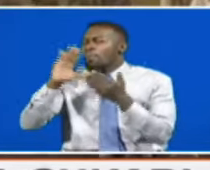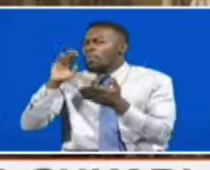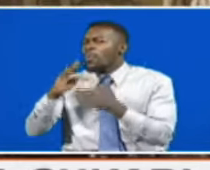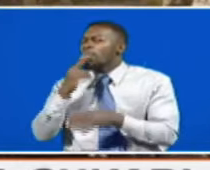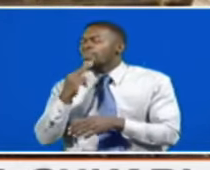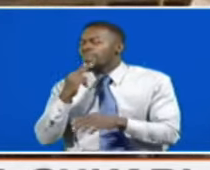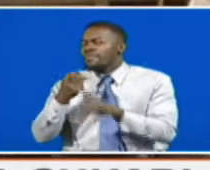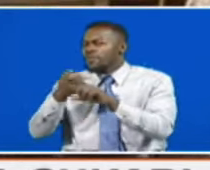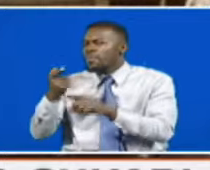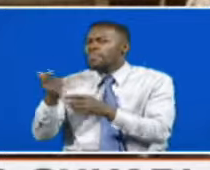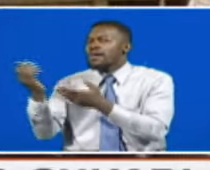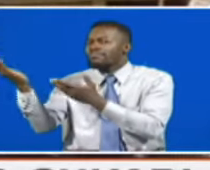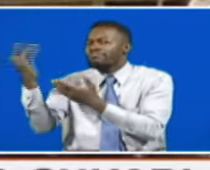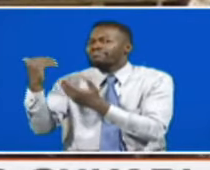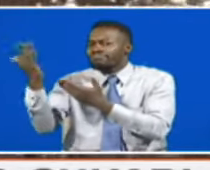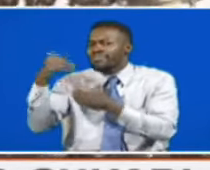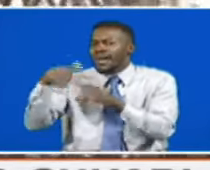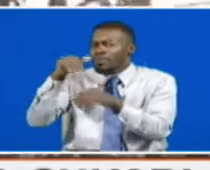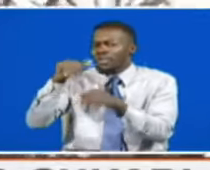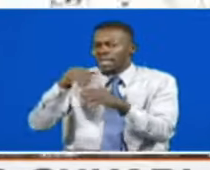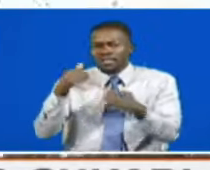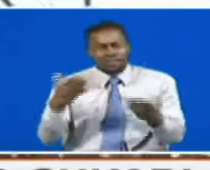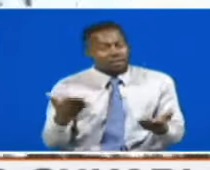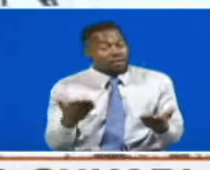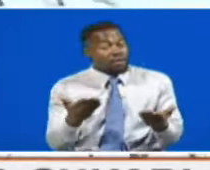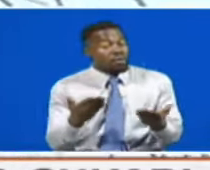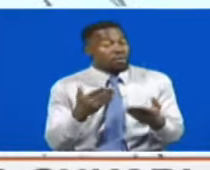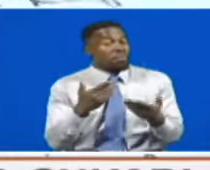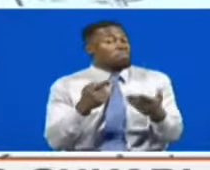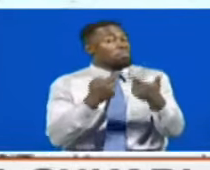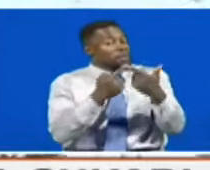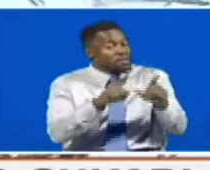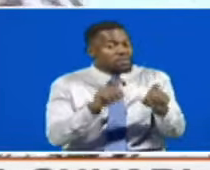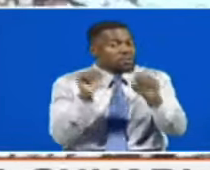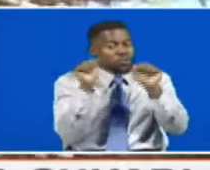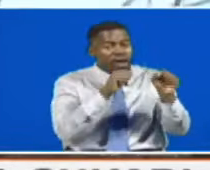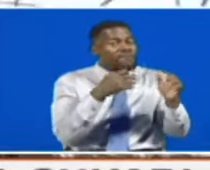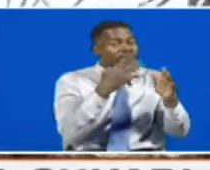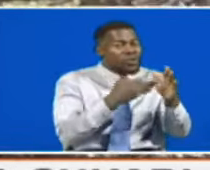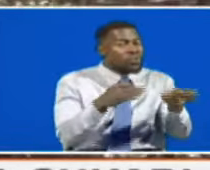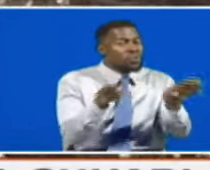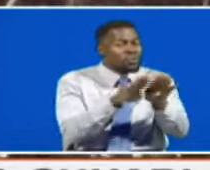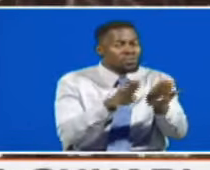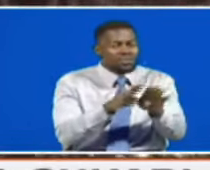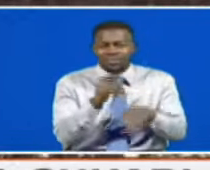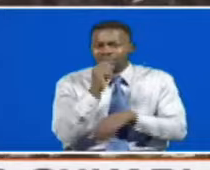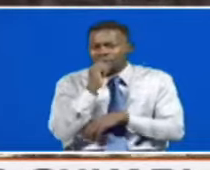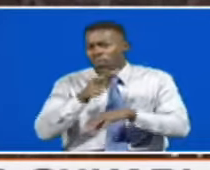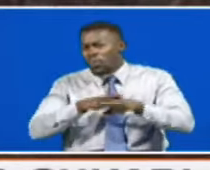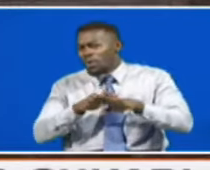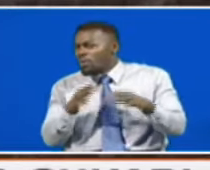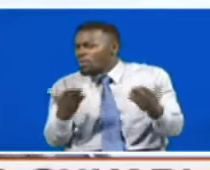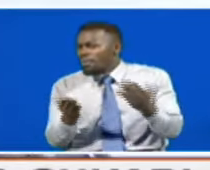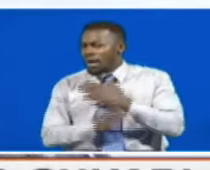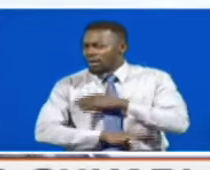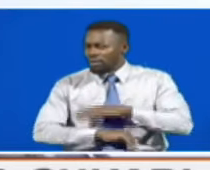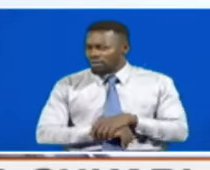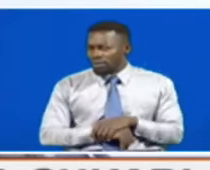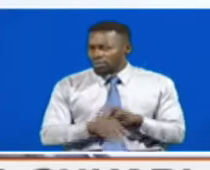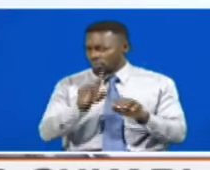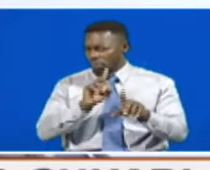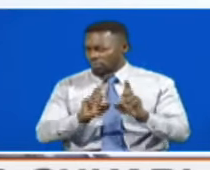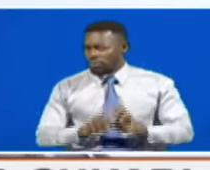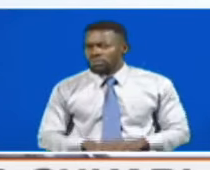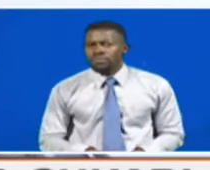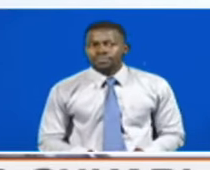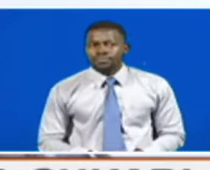wanayosema italemaza viwanda vya kusagamiwa ambavyo hata sasa vinaruhusiwa tu kusagamiwa kwa kiasi fulani. They should